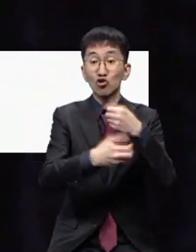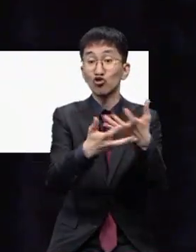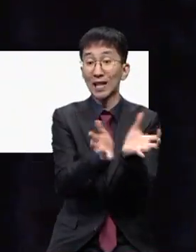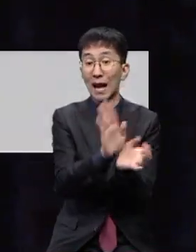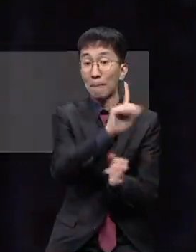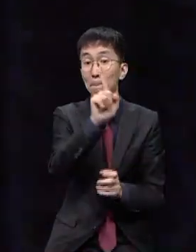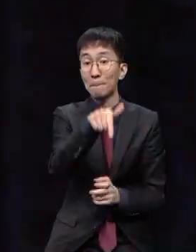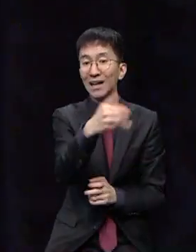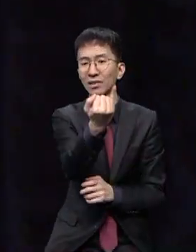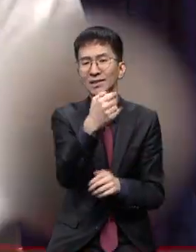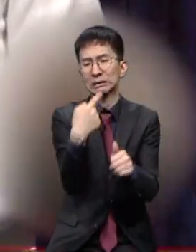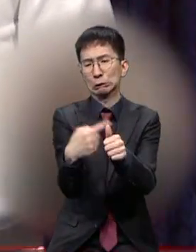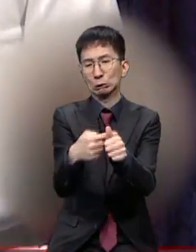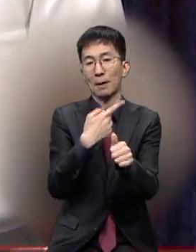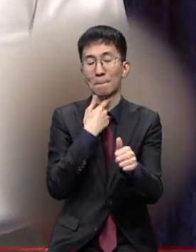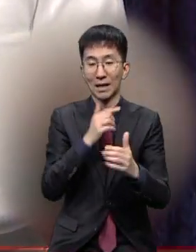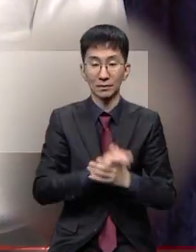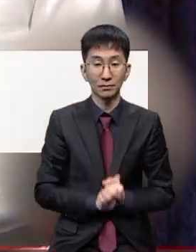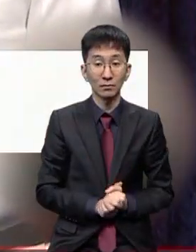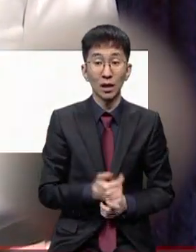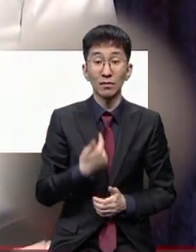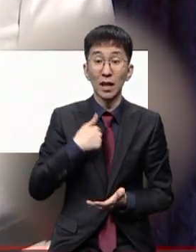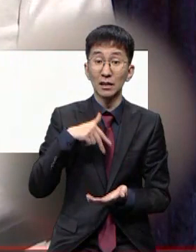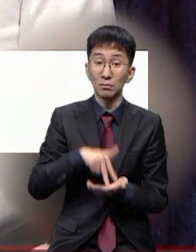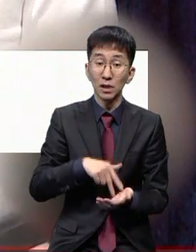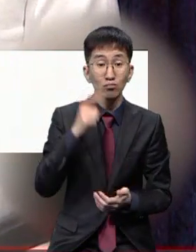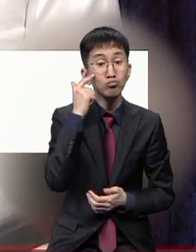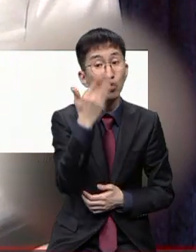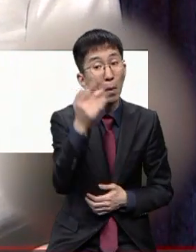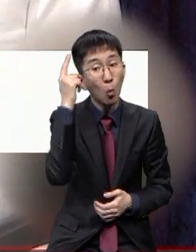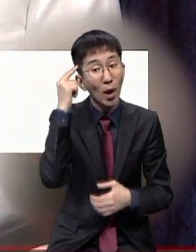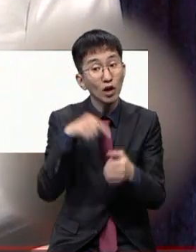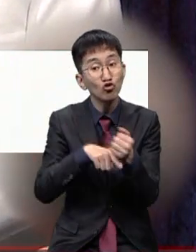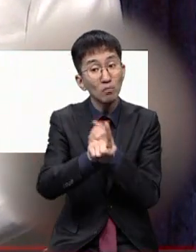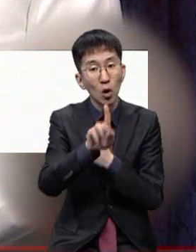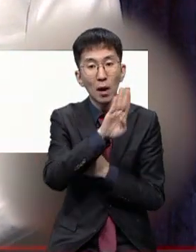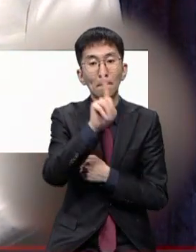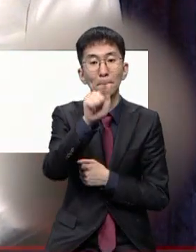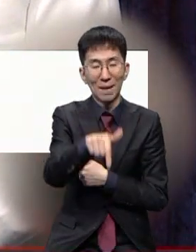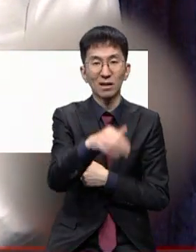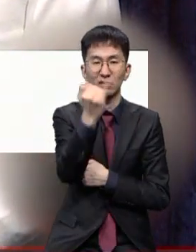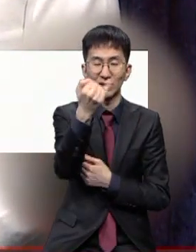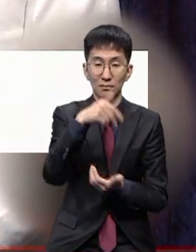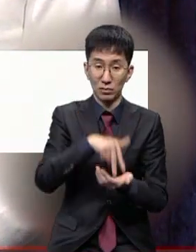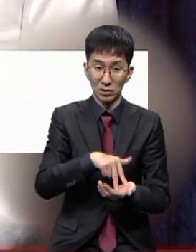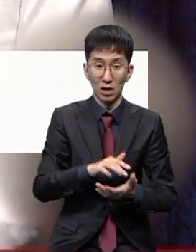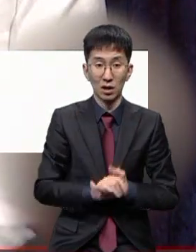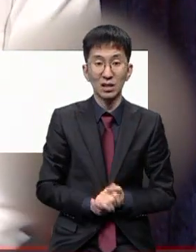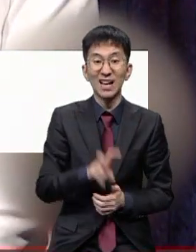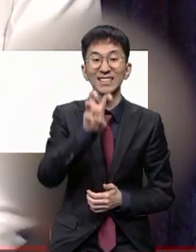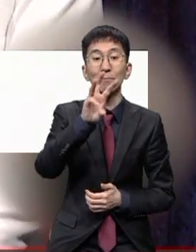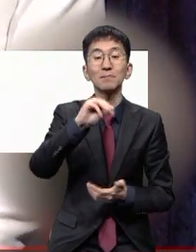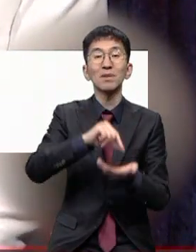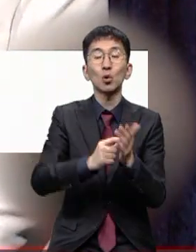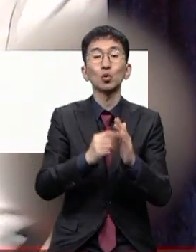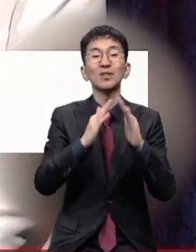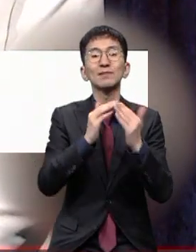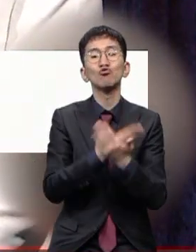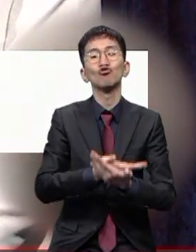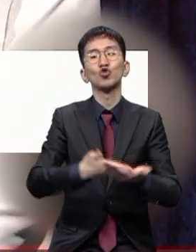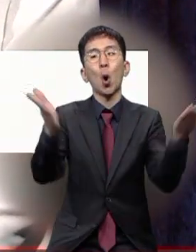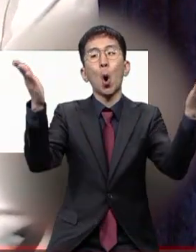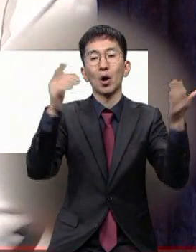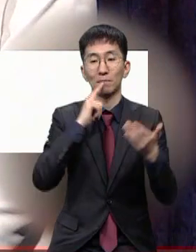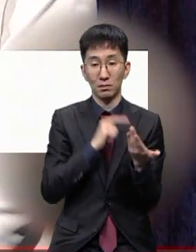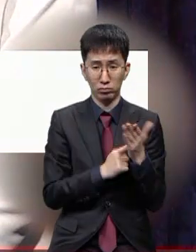후보를 공격했습니다. 사실은 제가 이걸 왜 자꾸 여쭤보냐 하면 박영선 후보 같은 경우에는 처음에 30만 호를